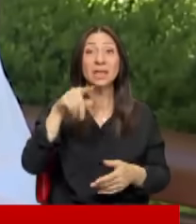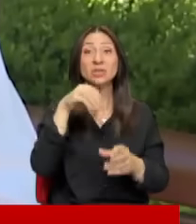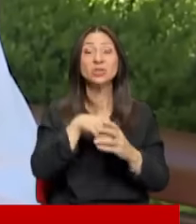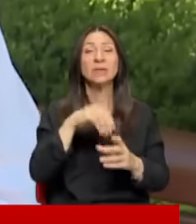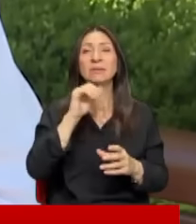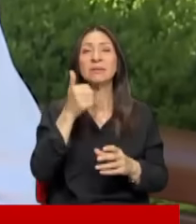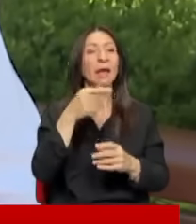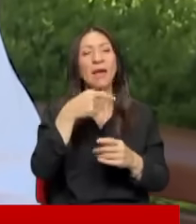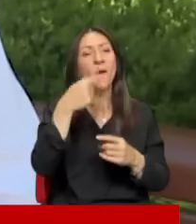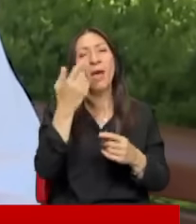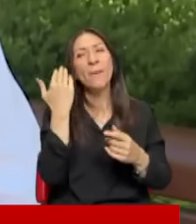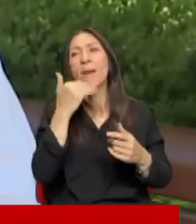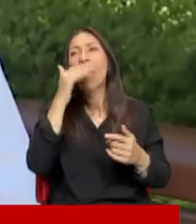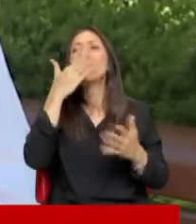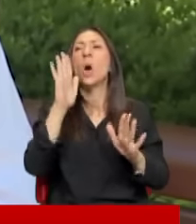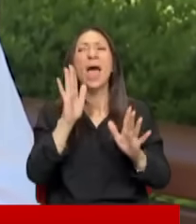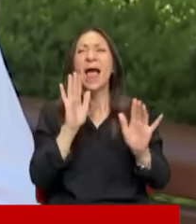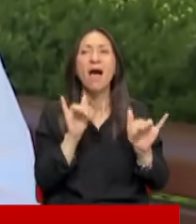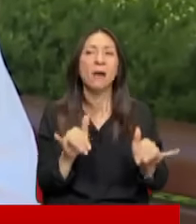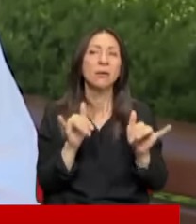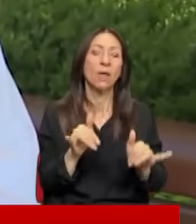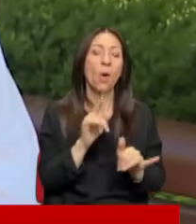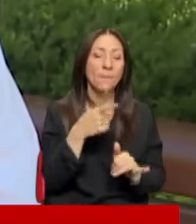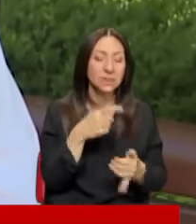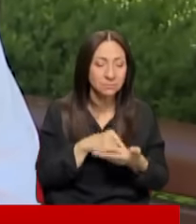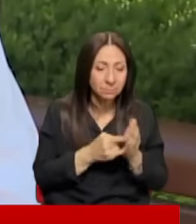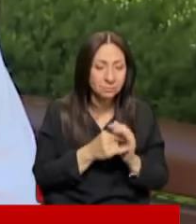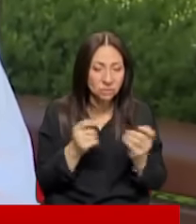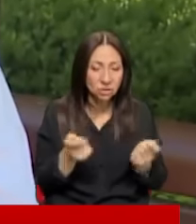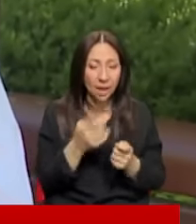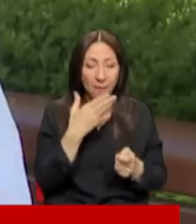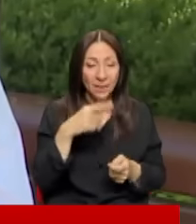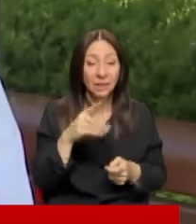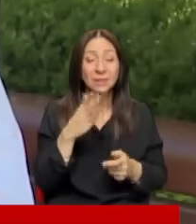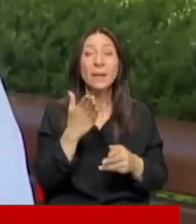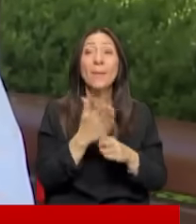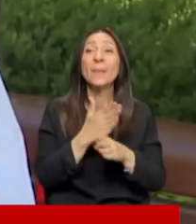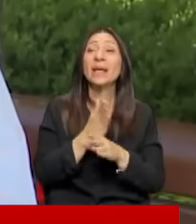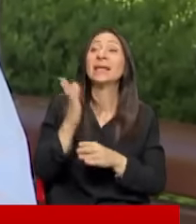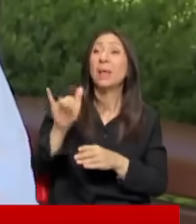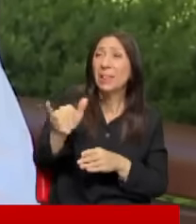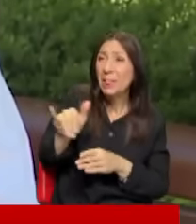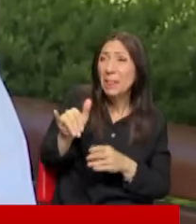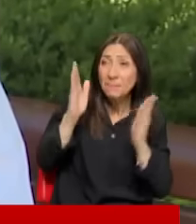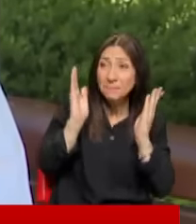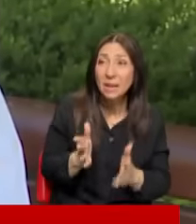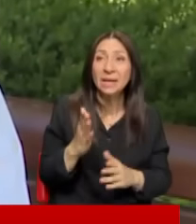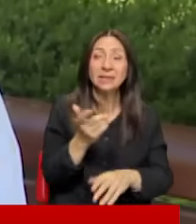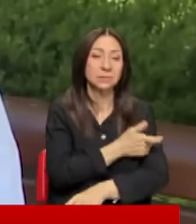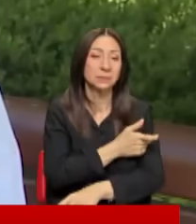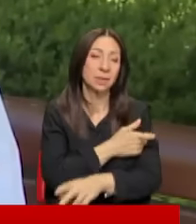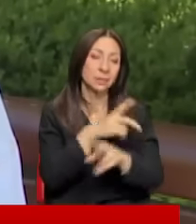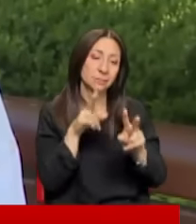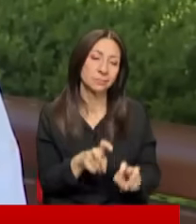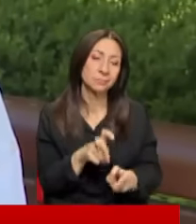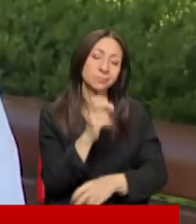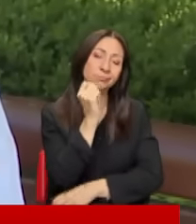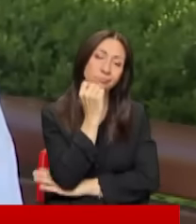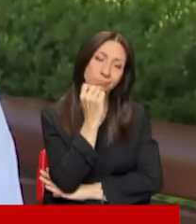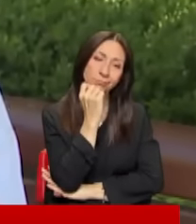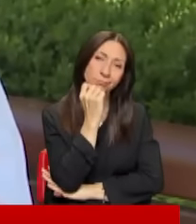diğer günlerden hiçbir farkı yok. Çünkü 10 bin lirayla geçinmeye çalışan emekli değil memleketine gitmek, ancak gelip Kızılay'da